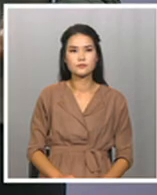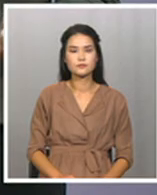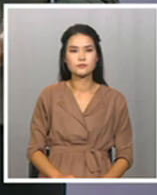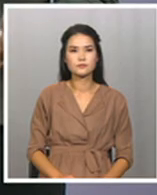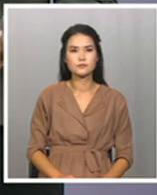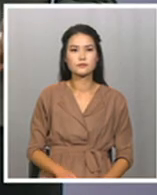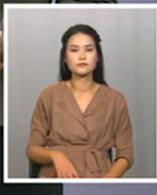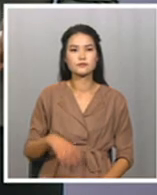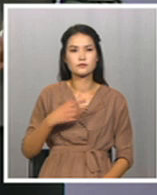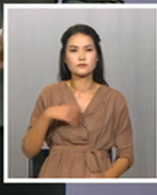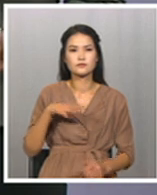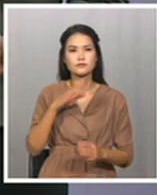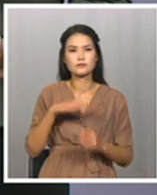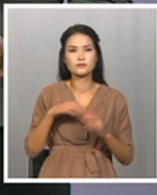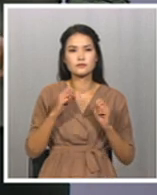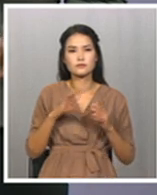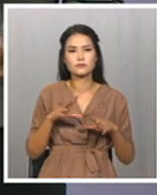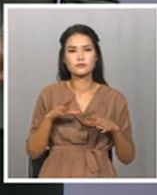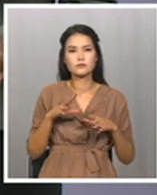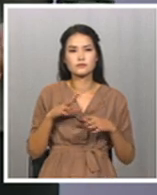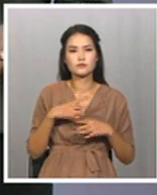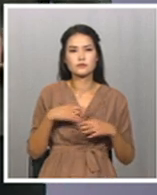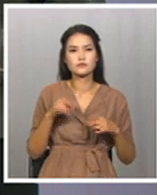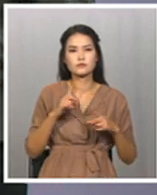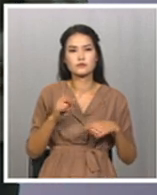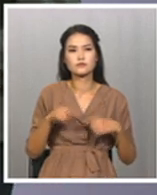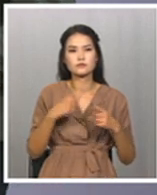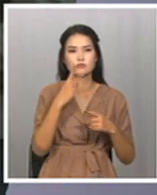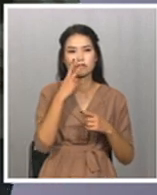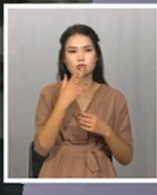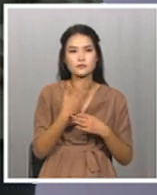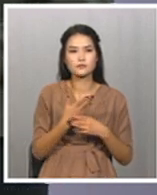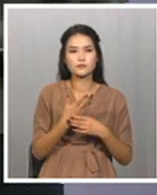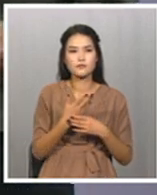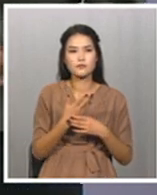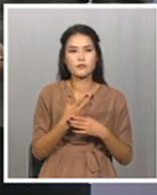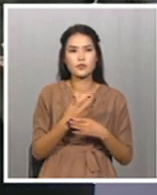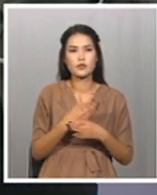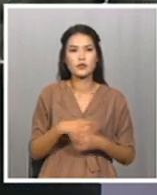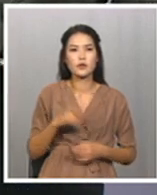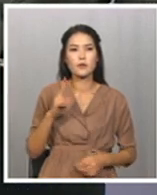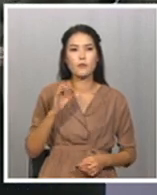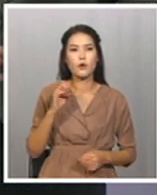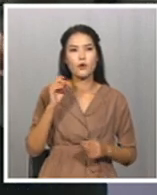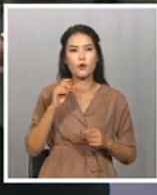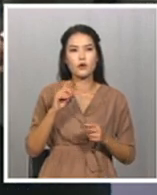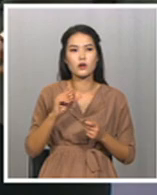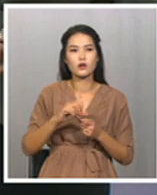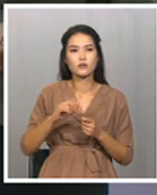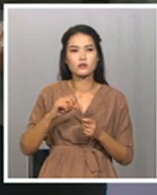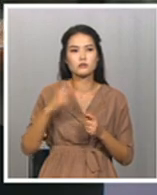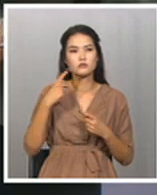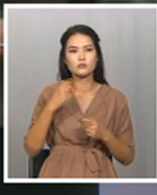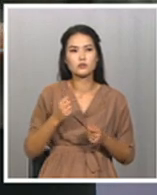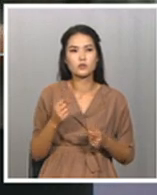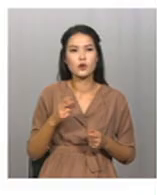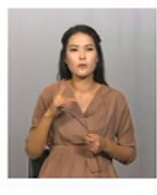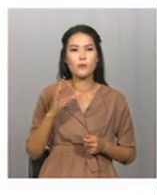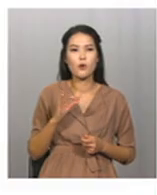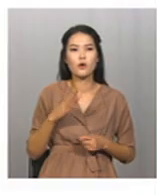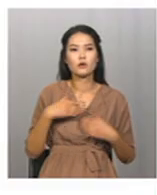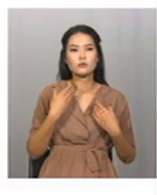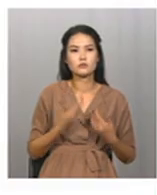Ваш выбор может осуществляться по следующим принципам. По рекомендации друзей, по рекомендации